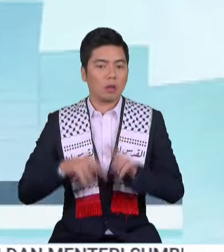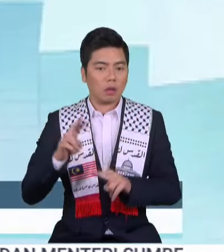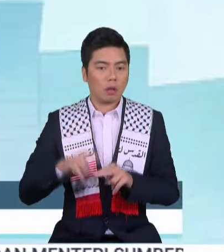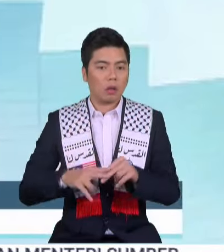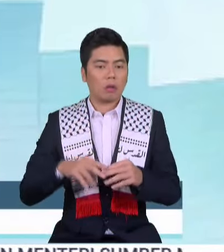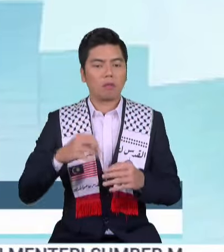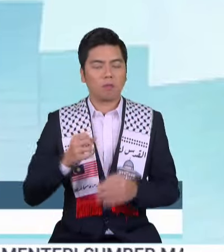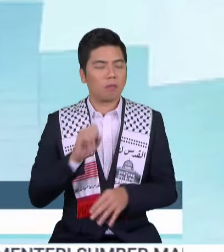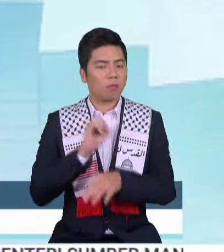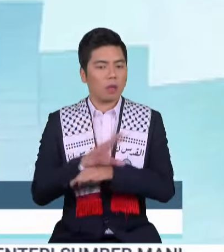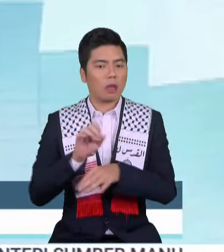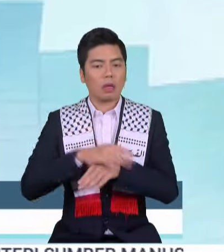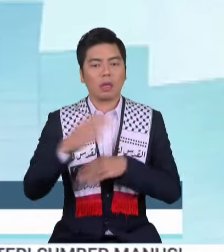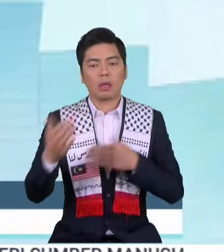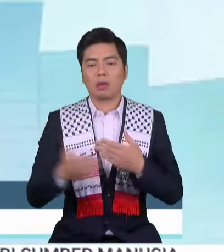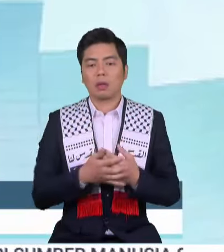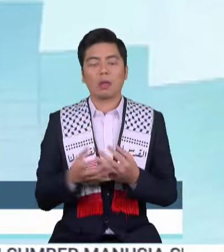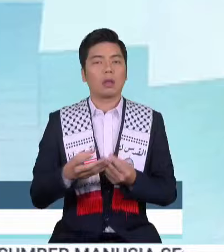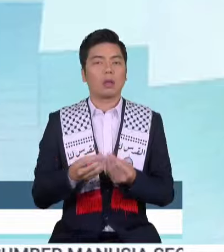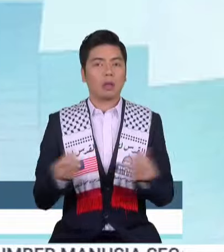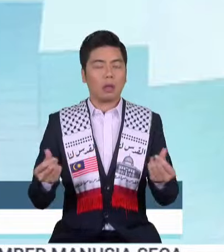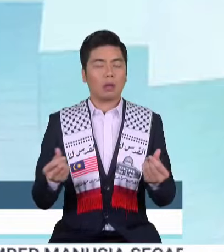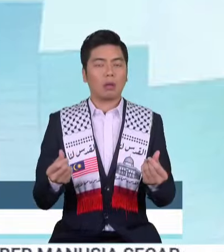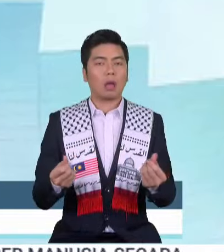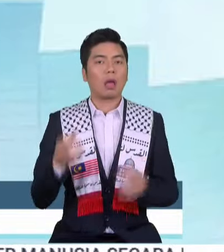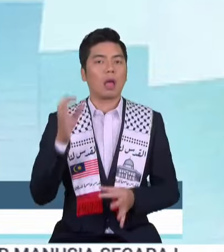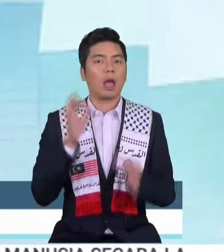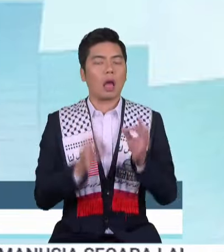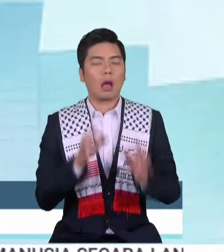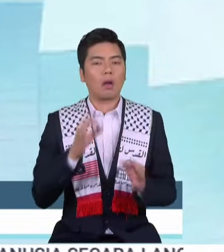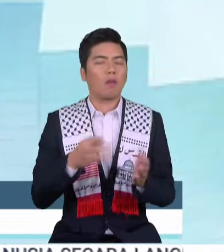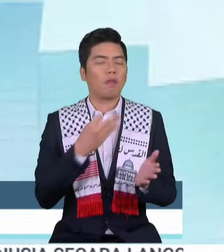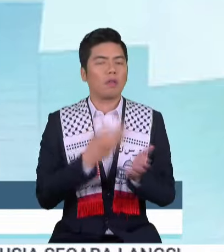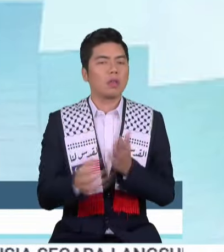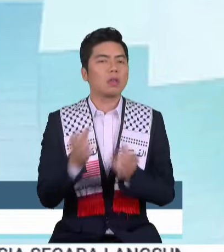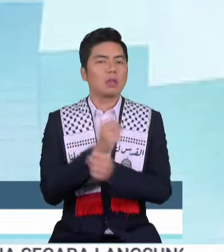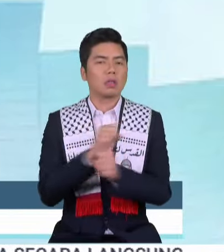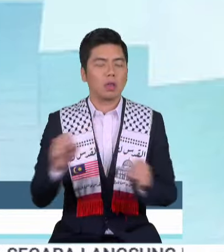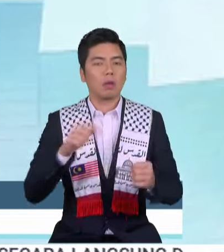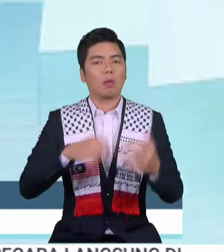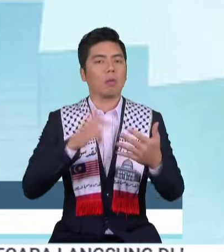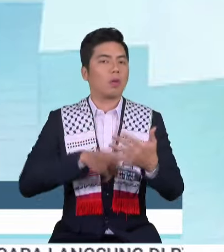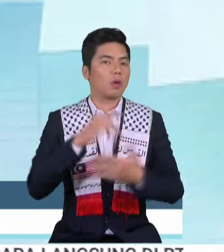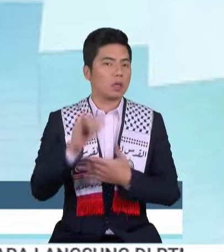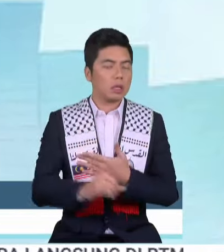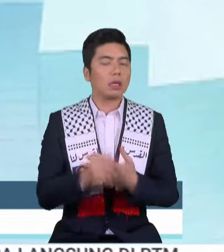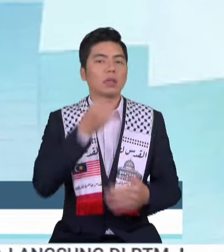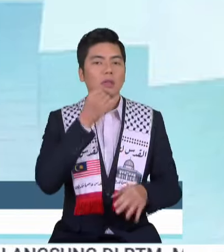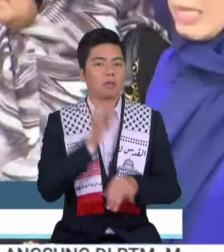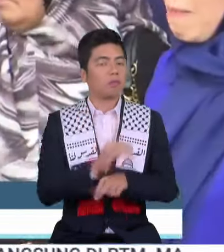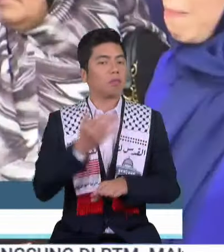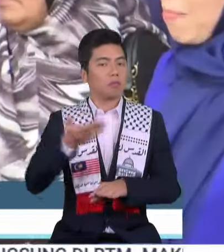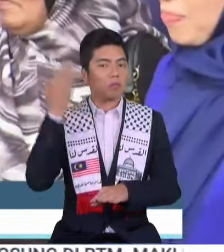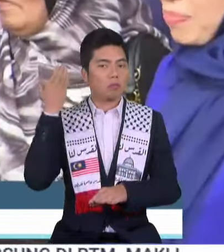tanah tersebut kepada pihak berwibawa jika tiada kemampuan menyiapkan projek yang dijanjikan.